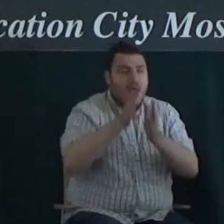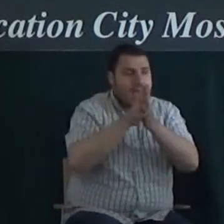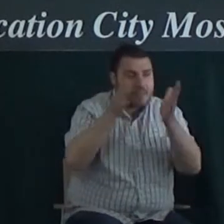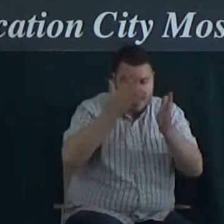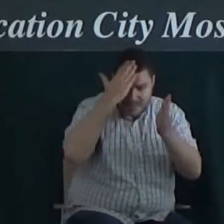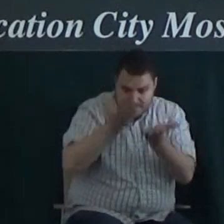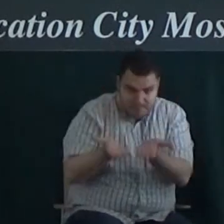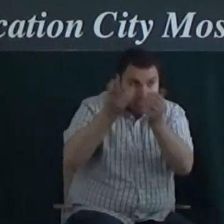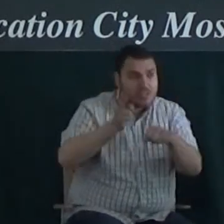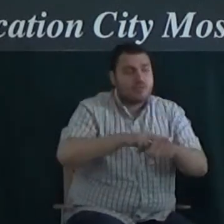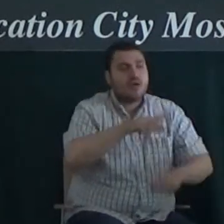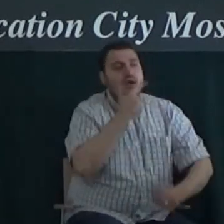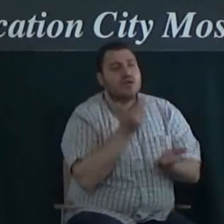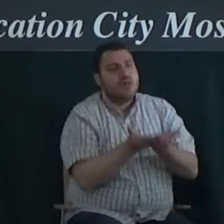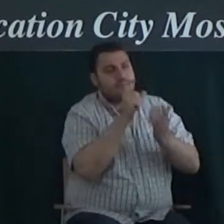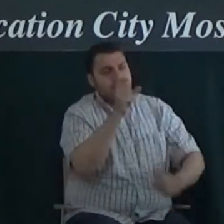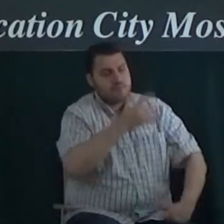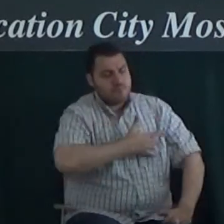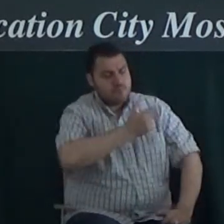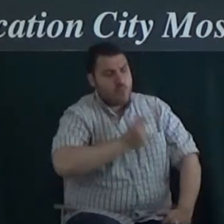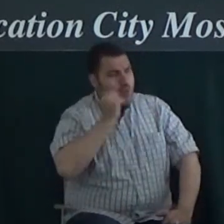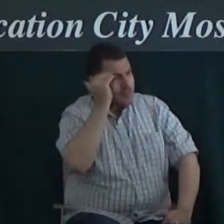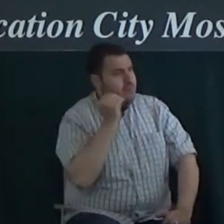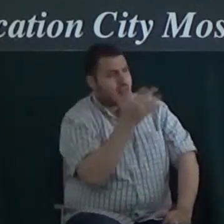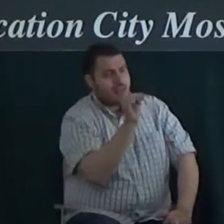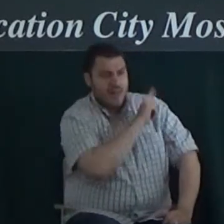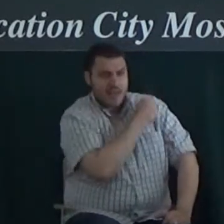للمؤمنين والمؤمنات والمسلمين والمسلمات